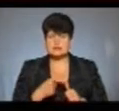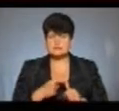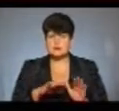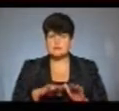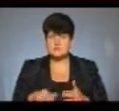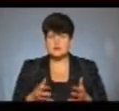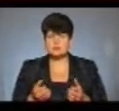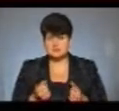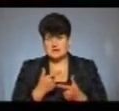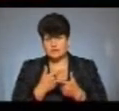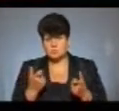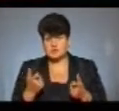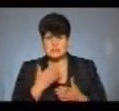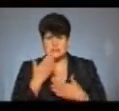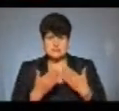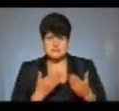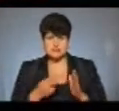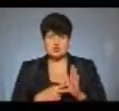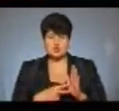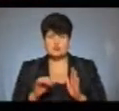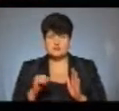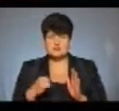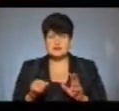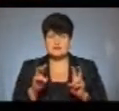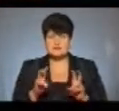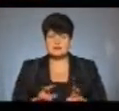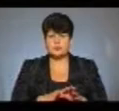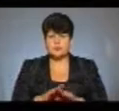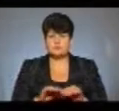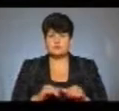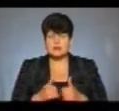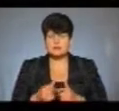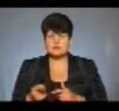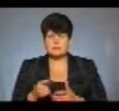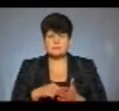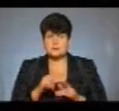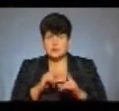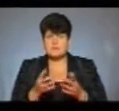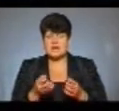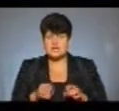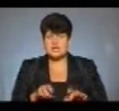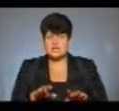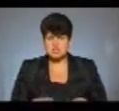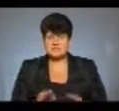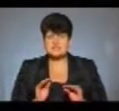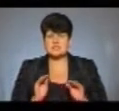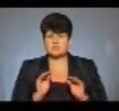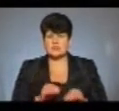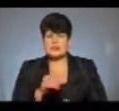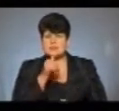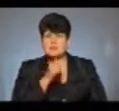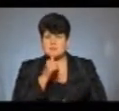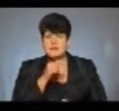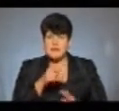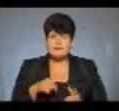отримання інформаційного запиту. Нагадаю, 7 серпня на засіданні виконавчого комітету Тернопільської міської ради прийняли рішення встановити